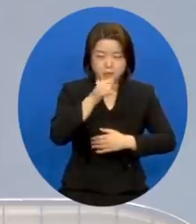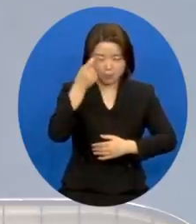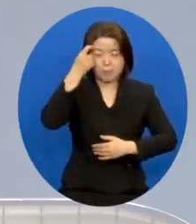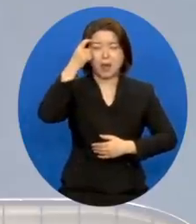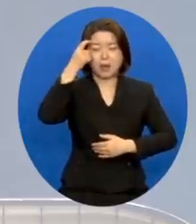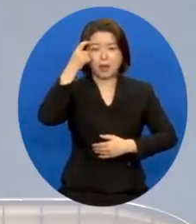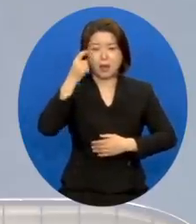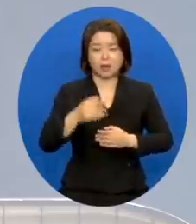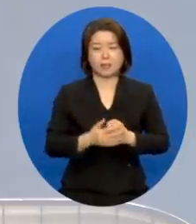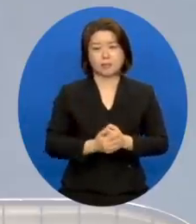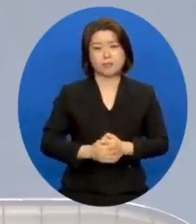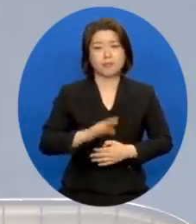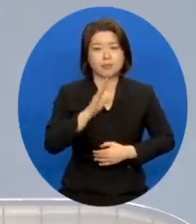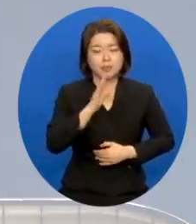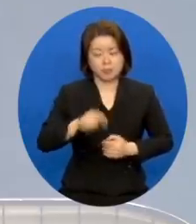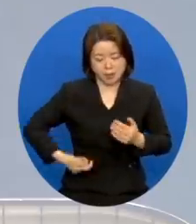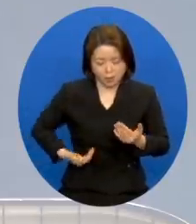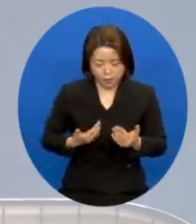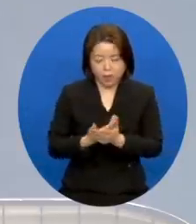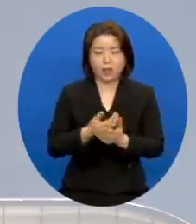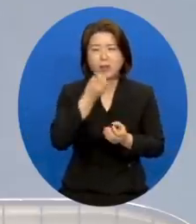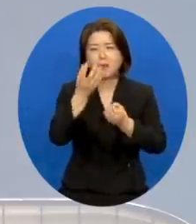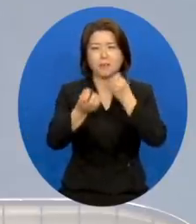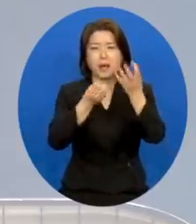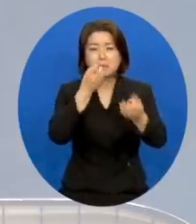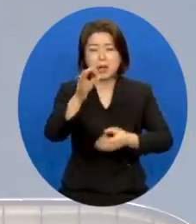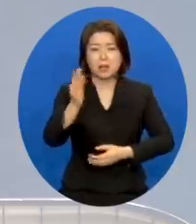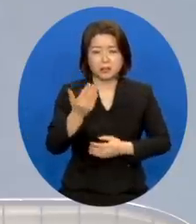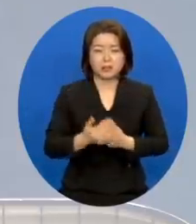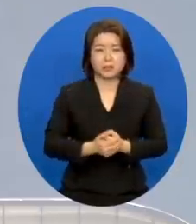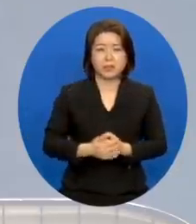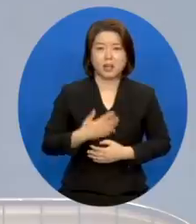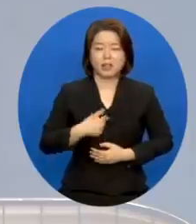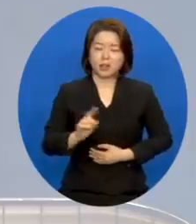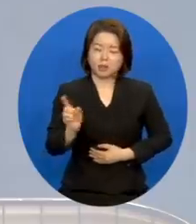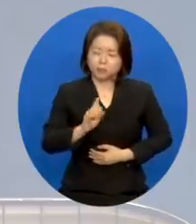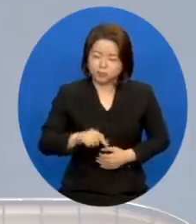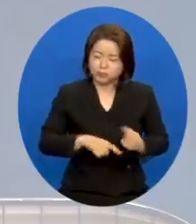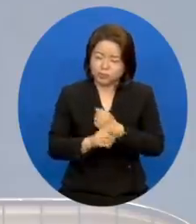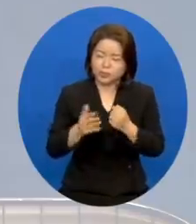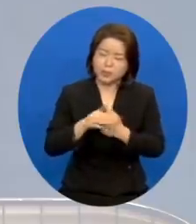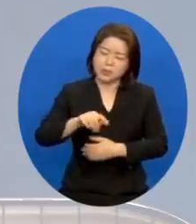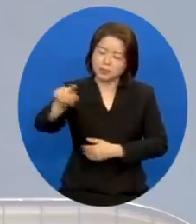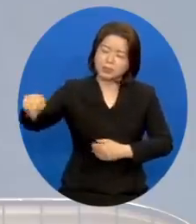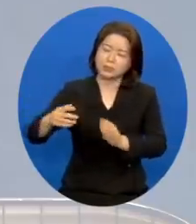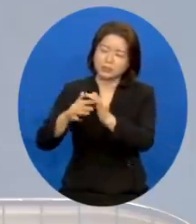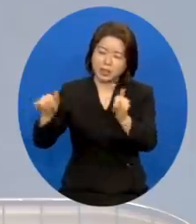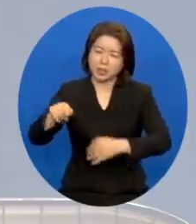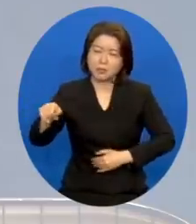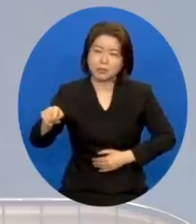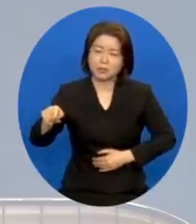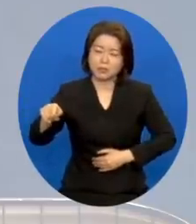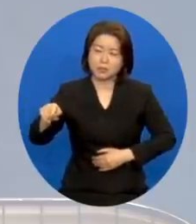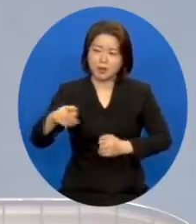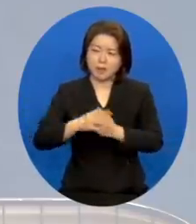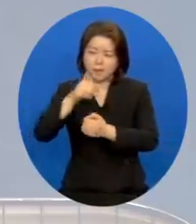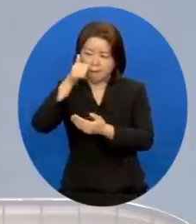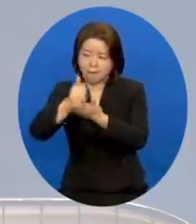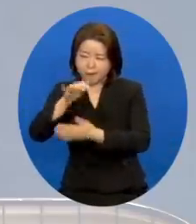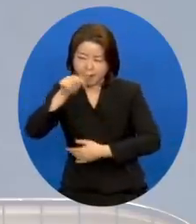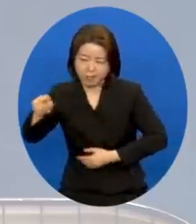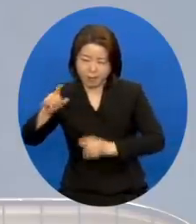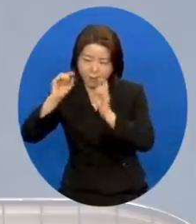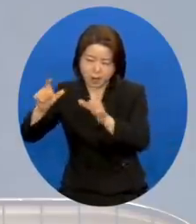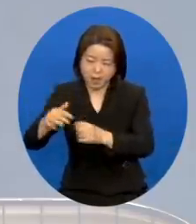정말 회계가 터지는 거예요 내가 무슨 이유로 그 사람들을 내가 혐의를 씌우고